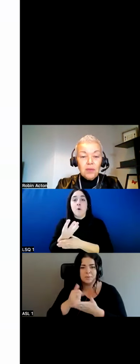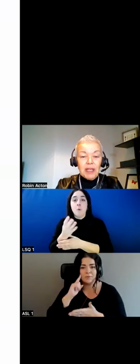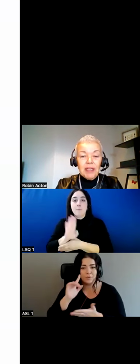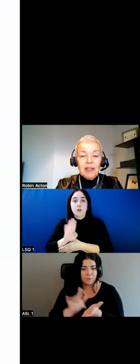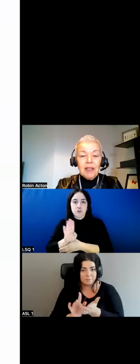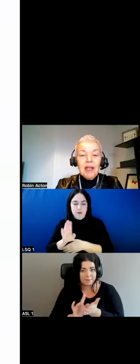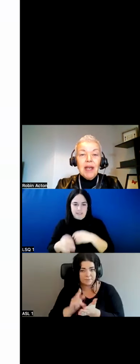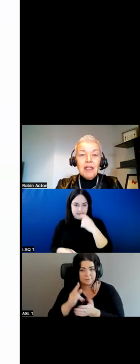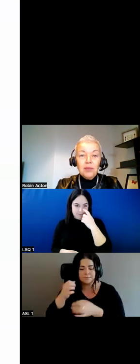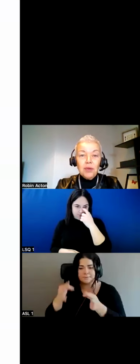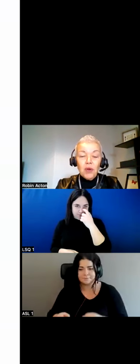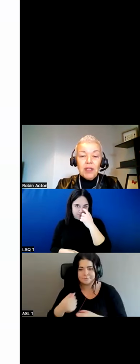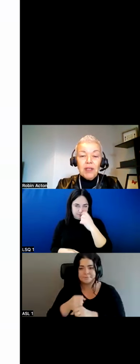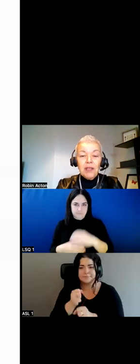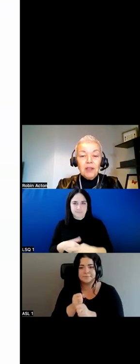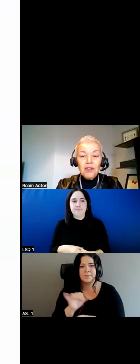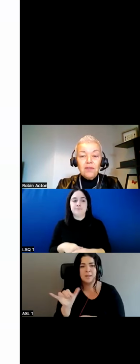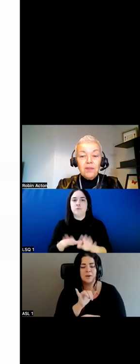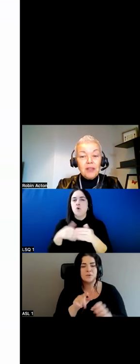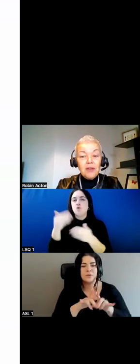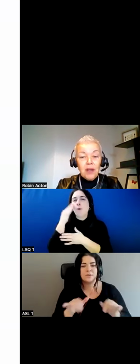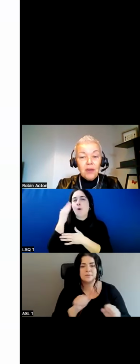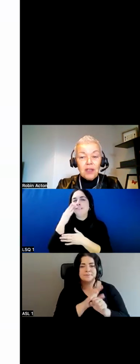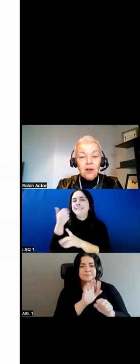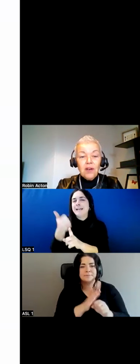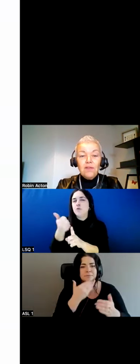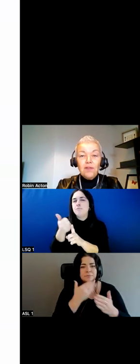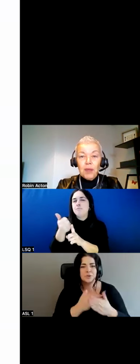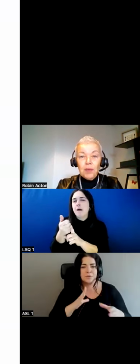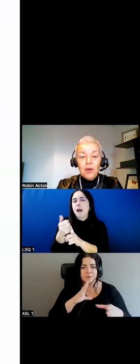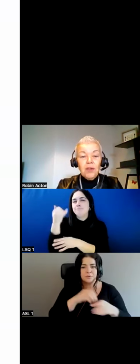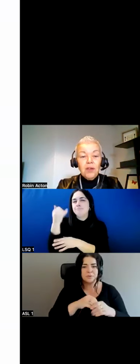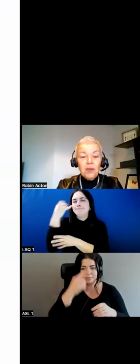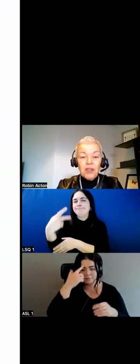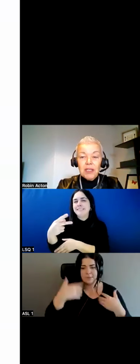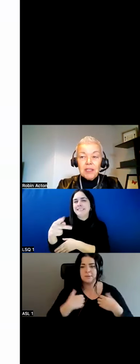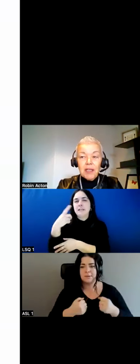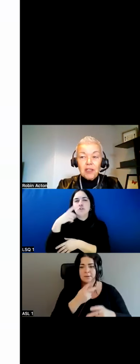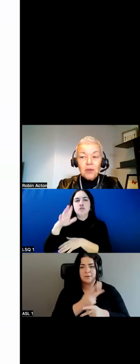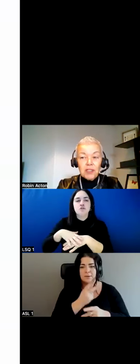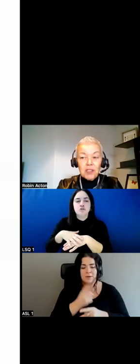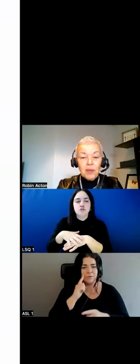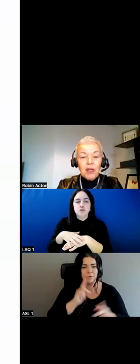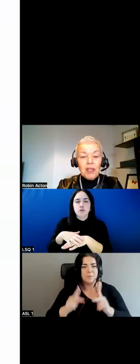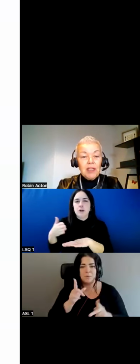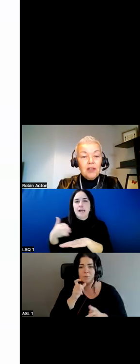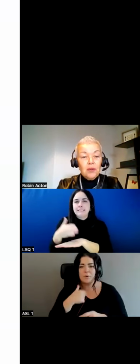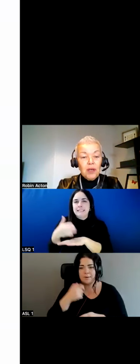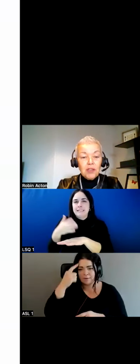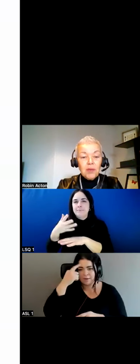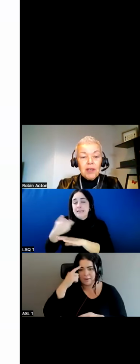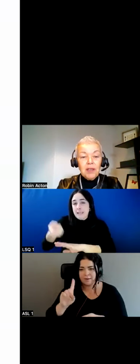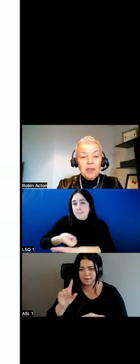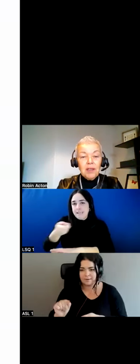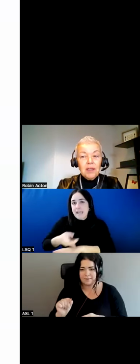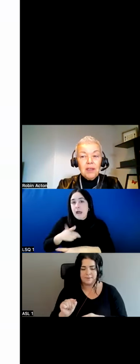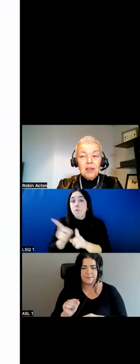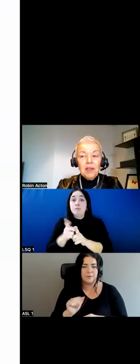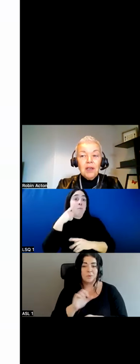dans les domaines de la prise de décision médicale et de la promotion de soins de santé mentale inclusifs pour les personnes ayant une